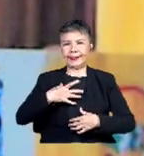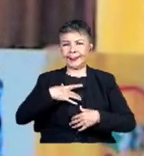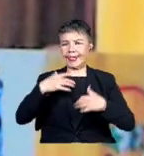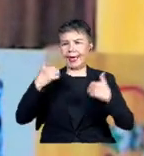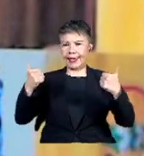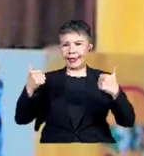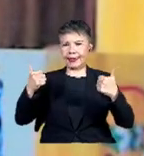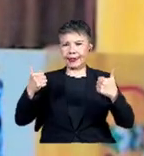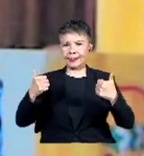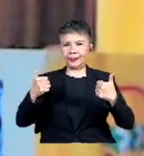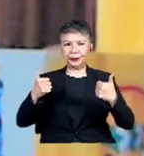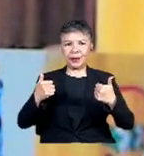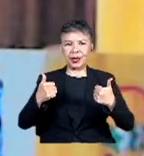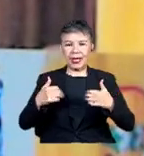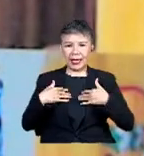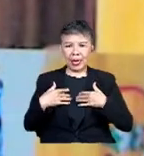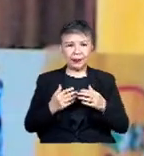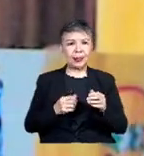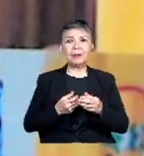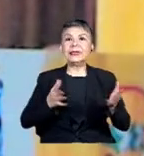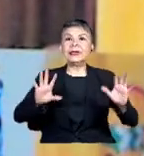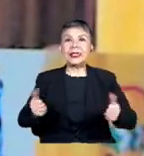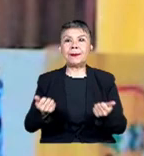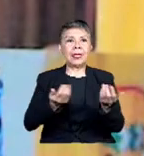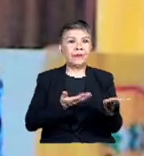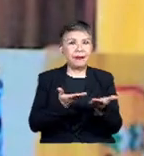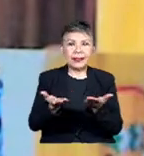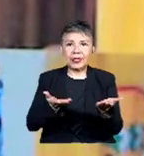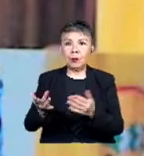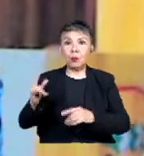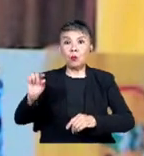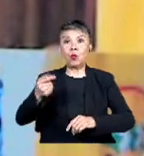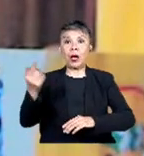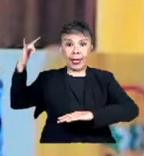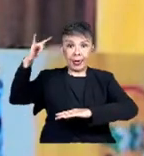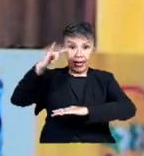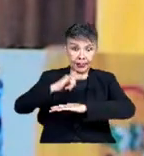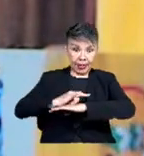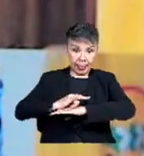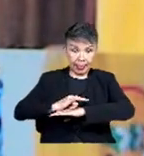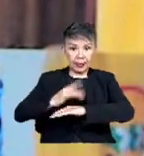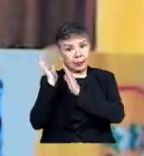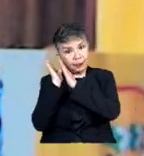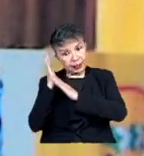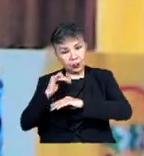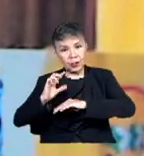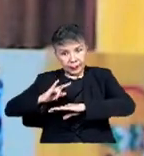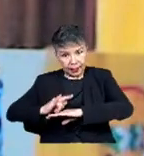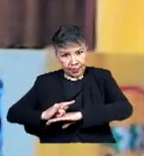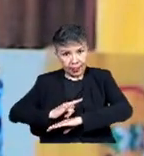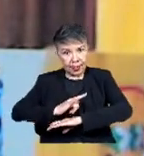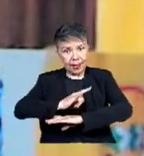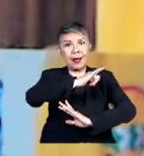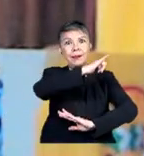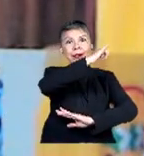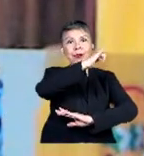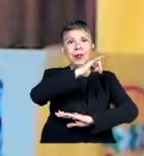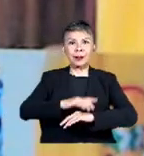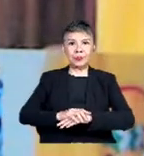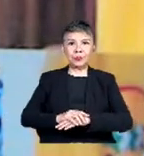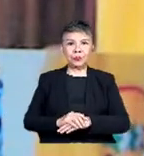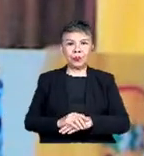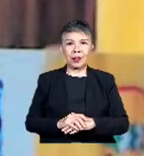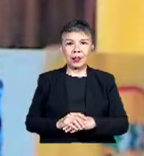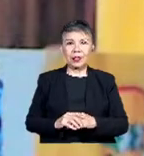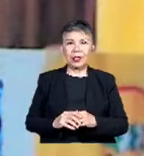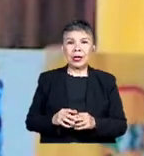kami. Maka kami menyiapkan semua fasilitas dari kedatangan sampai dengan penginapan mereka. Hal-hal yang